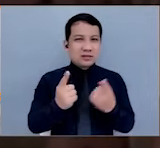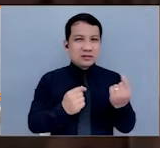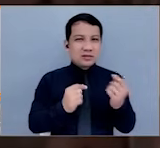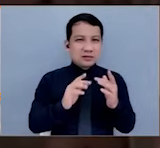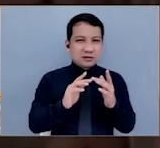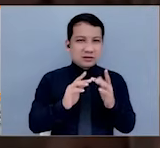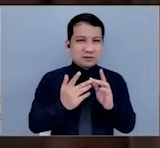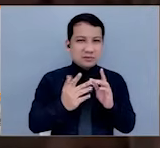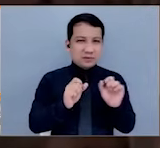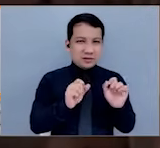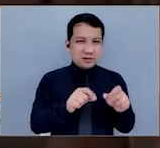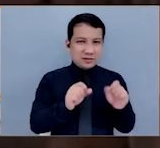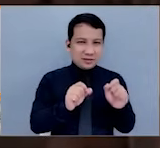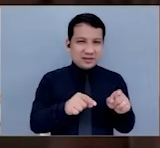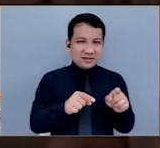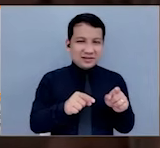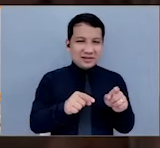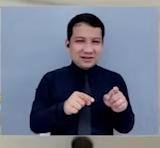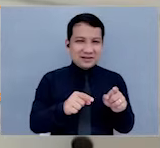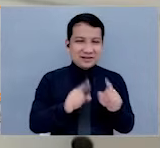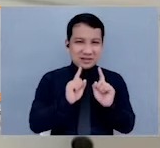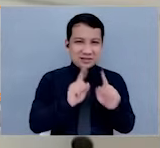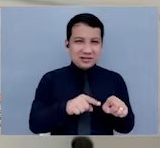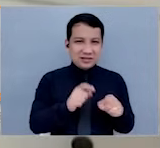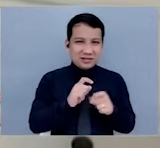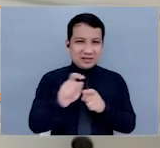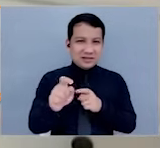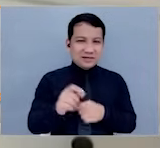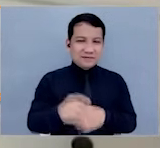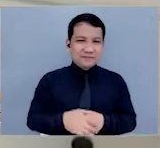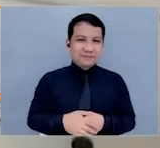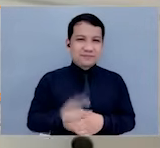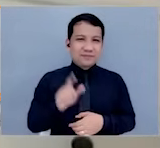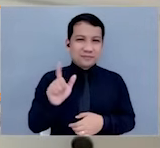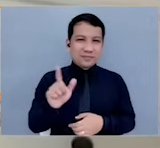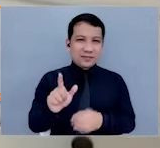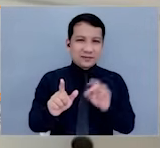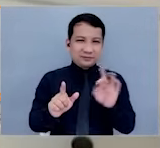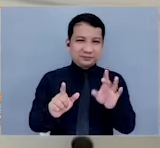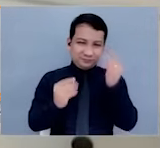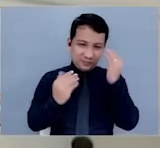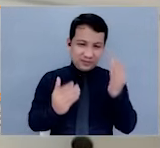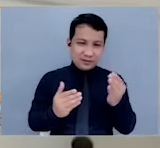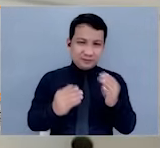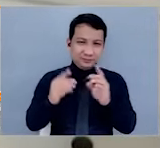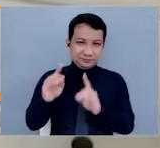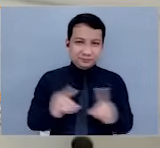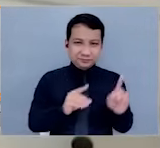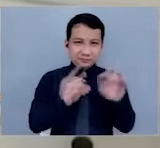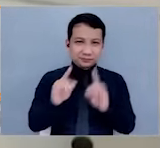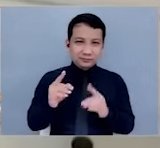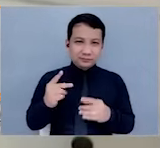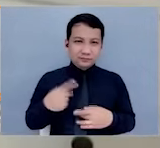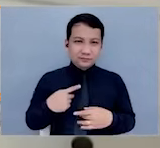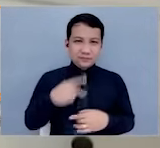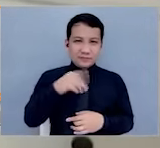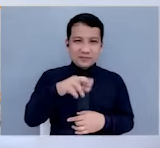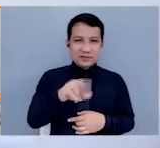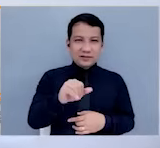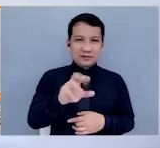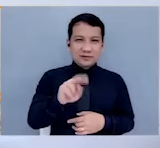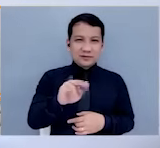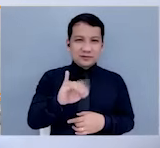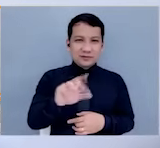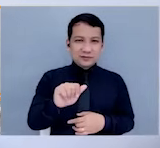mag-online shopping at mag-reply sa text? Taong 2018, nang ma-diagnose siyang may parasomnia, isa yung